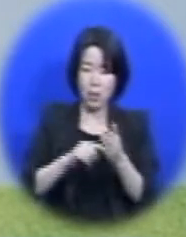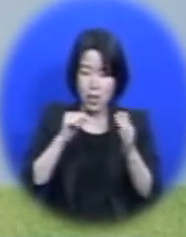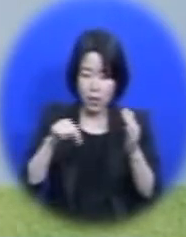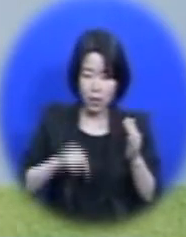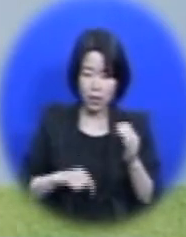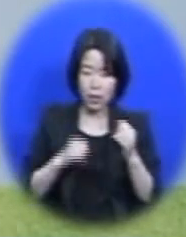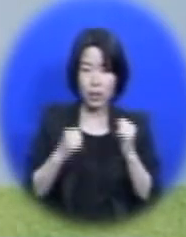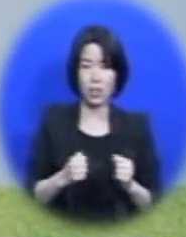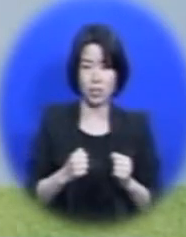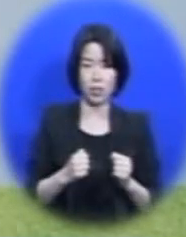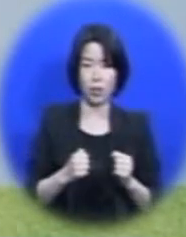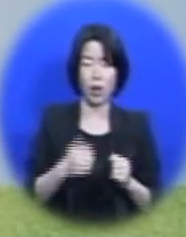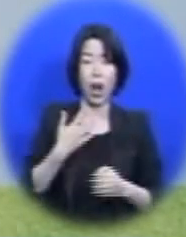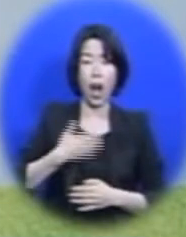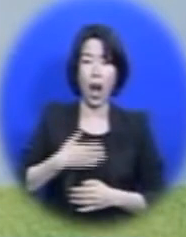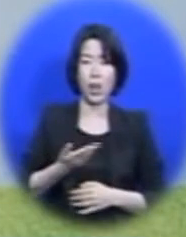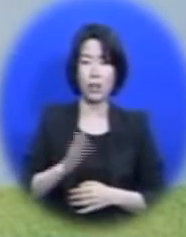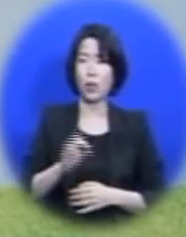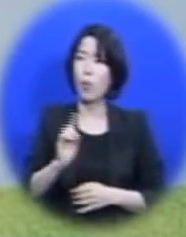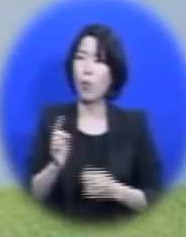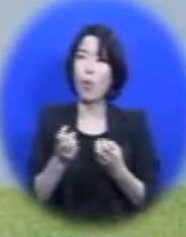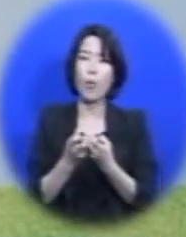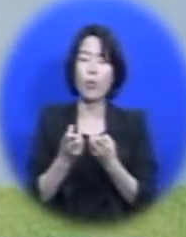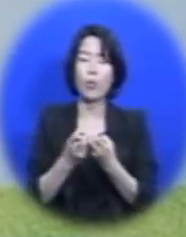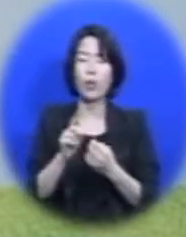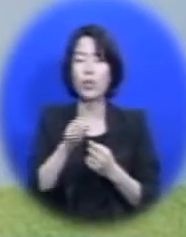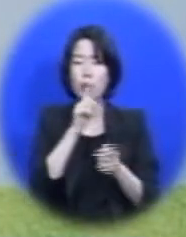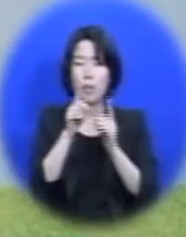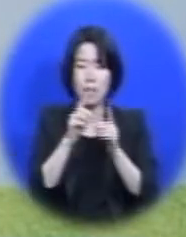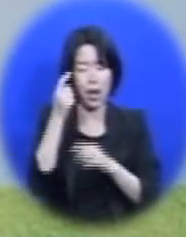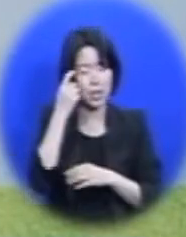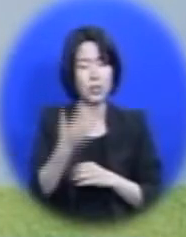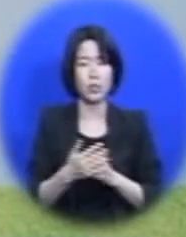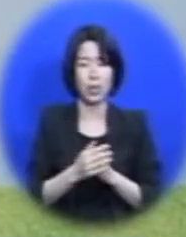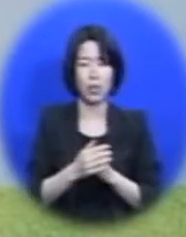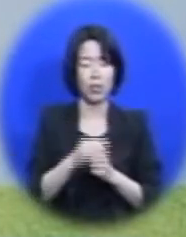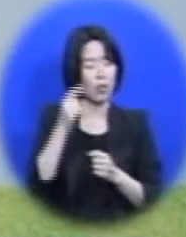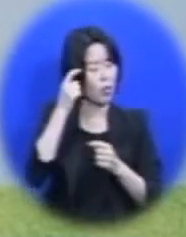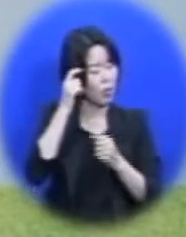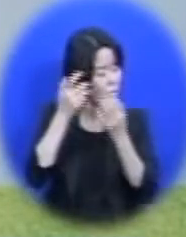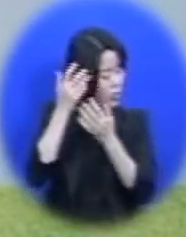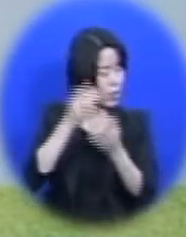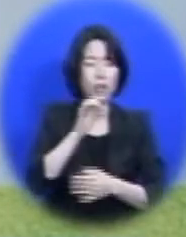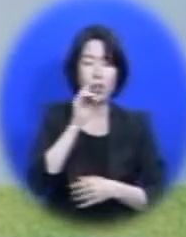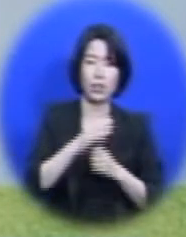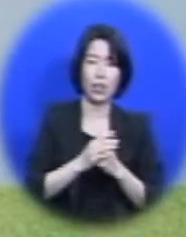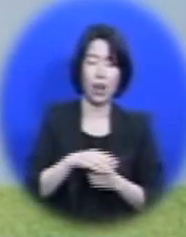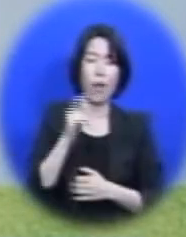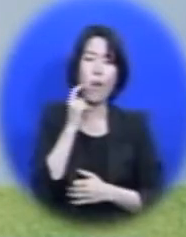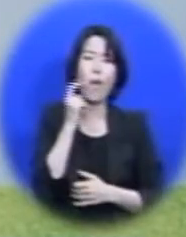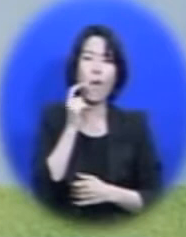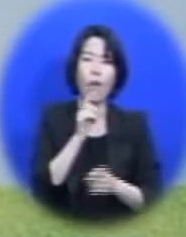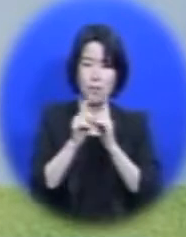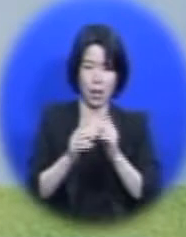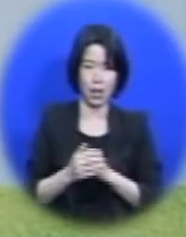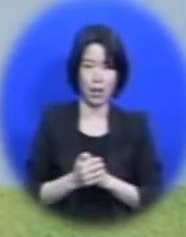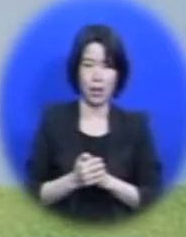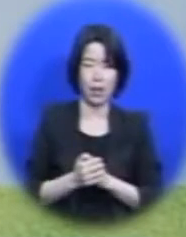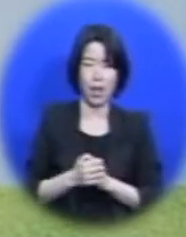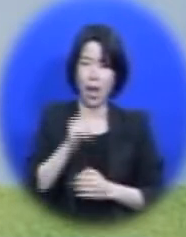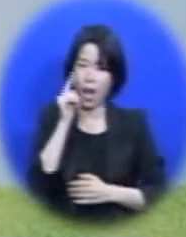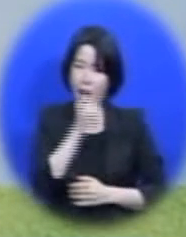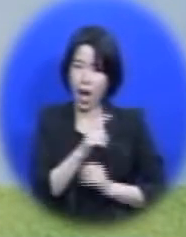어떻게 말을, 그런 말을 해요? 이건 상상이 안 가는 거잖아요. 거짓말을 하고